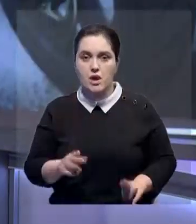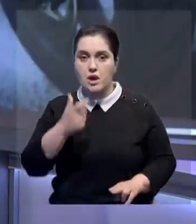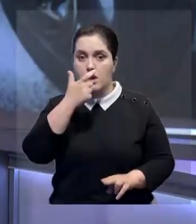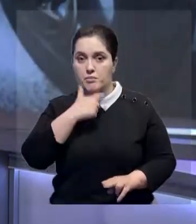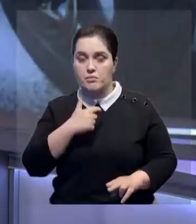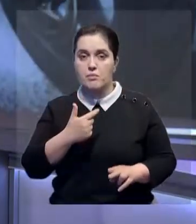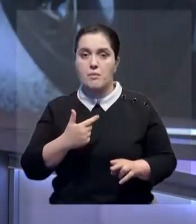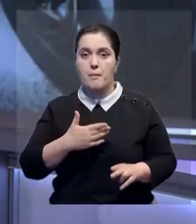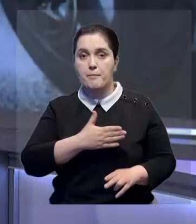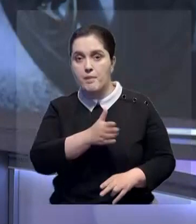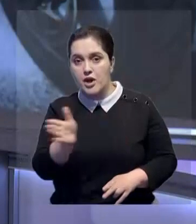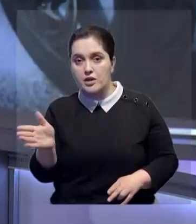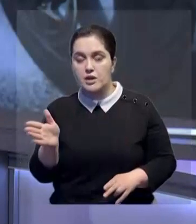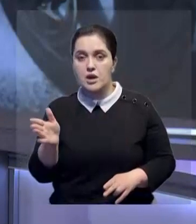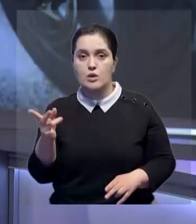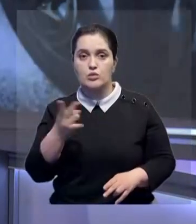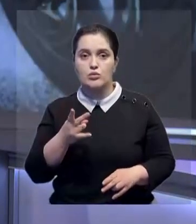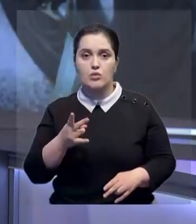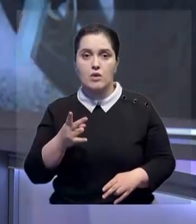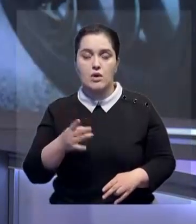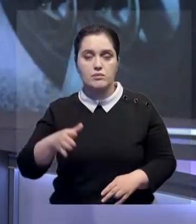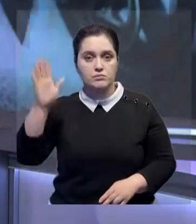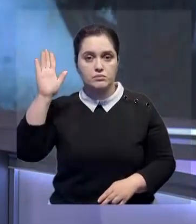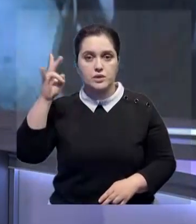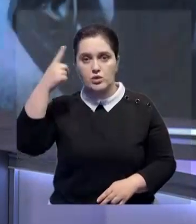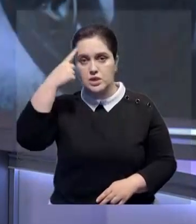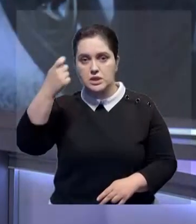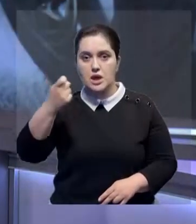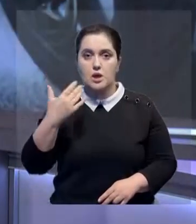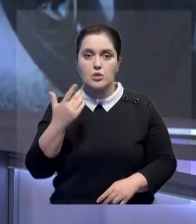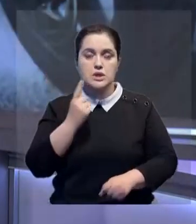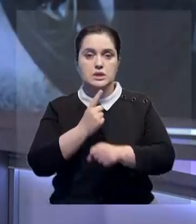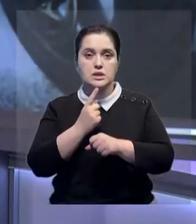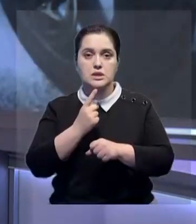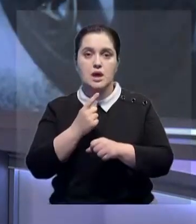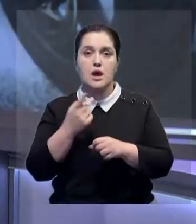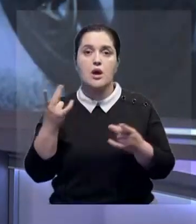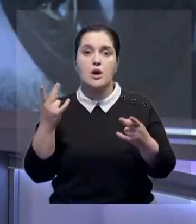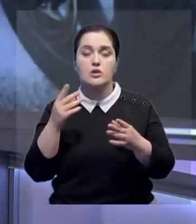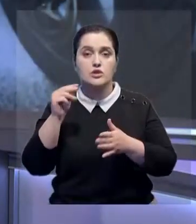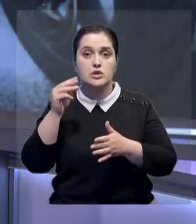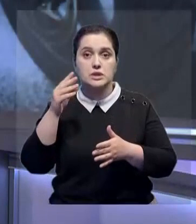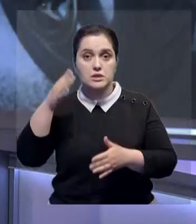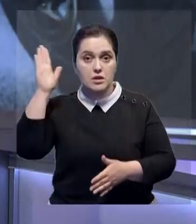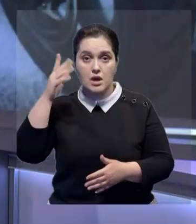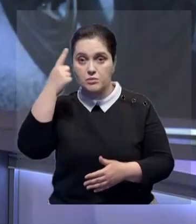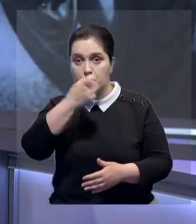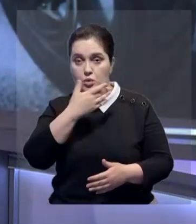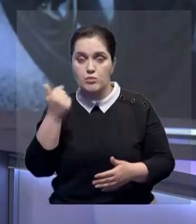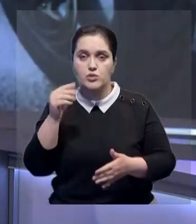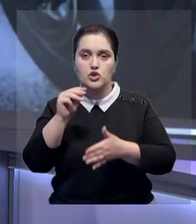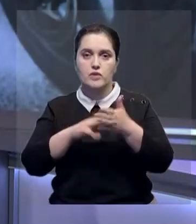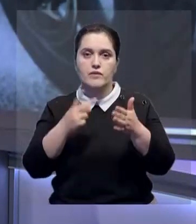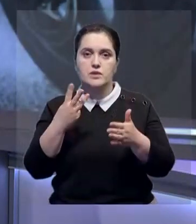правилам. К примеру, поворачивать предварительно, не подав сигнал рукой, запрещено, иначе грозит штраф до 25 евро. Такое